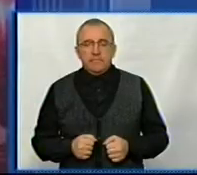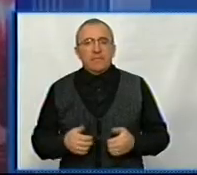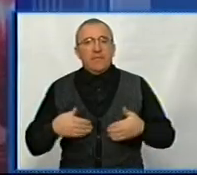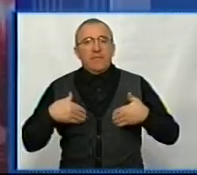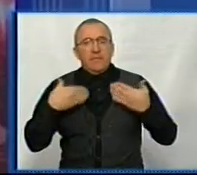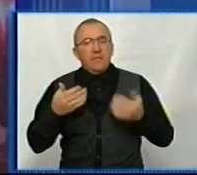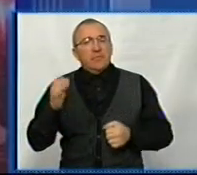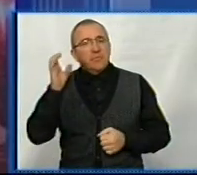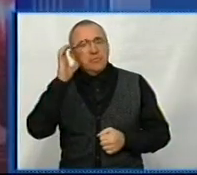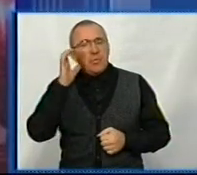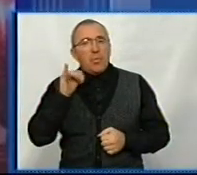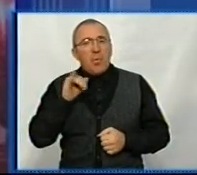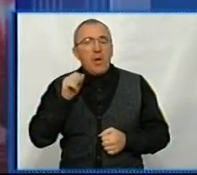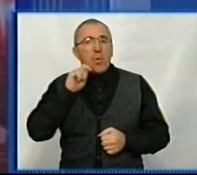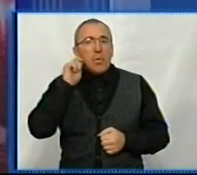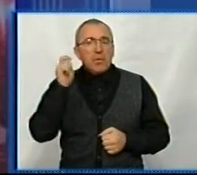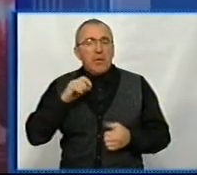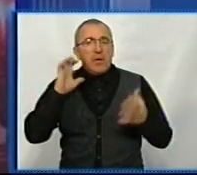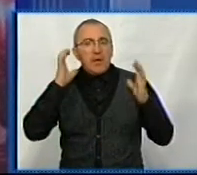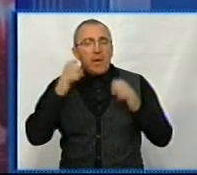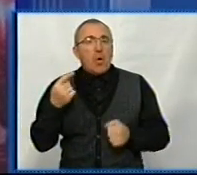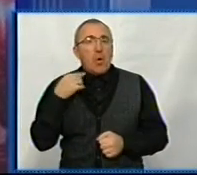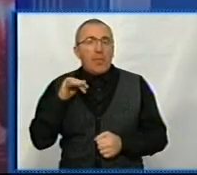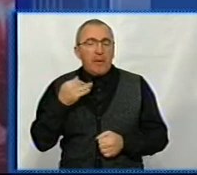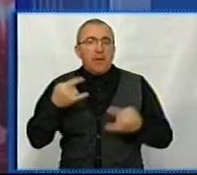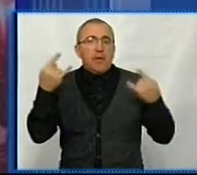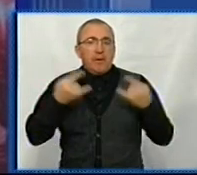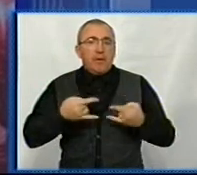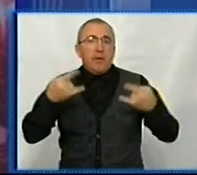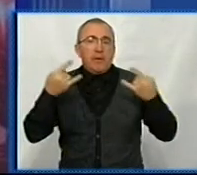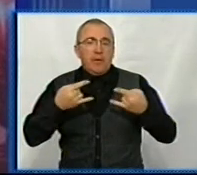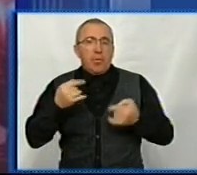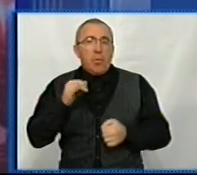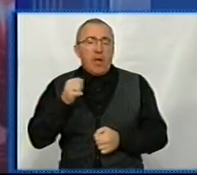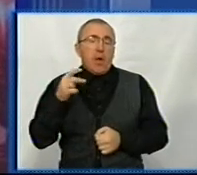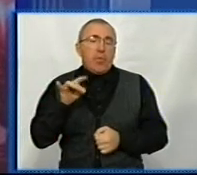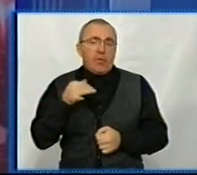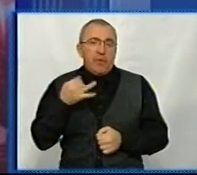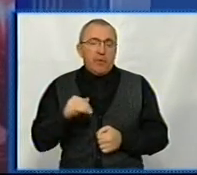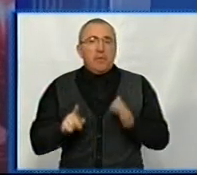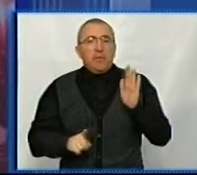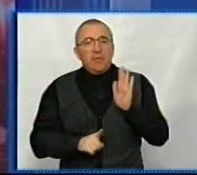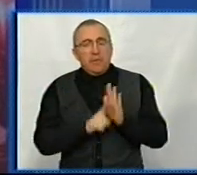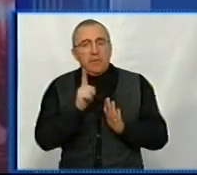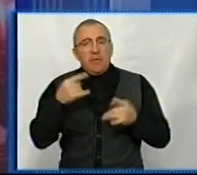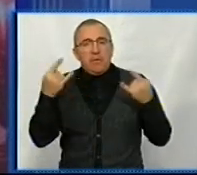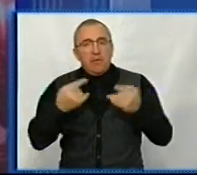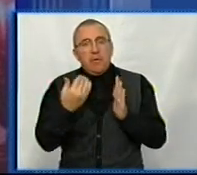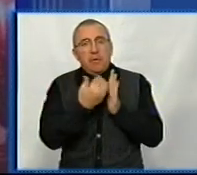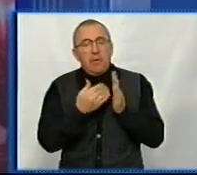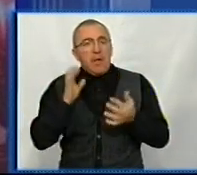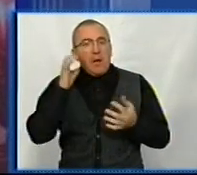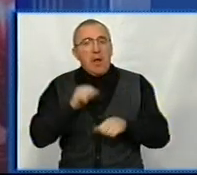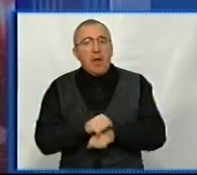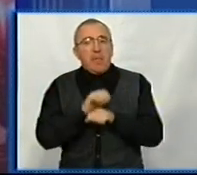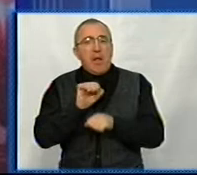Мої вітання слухачам ЮА «Українське радіо Кропивницький» і глядачам каналу ЮА «Кропивницький». Розпочинаємо в ефірі програму «Радіо